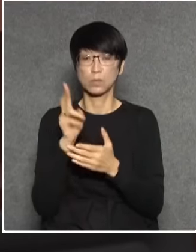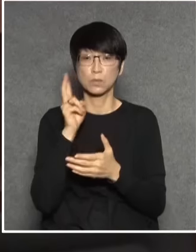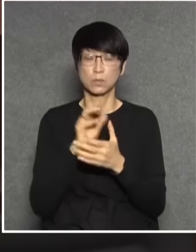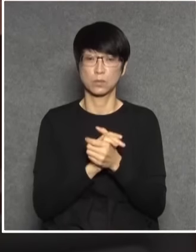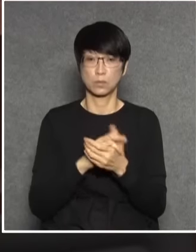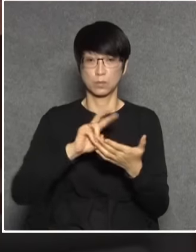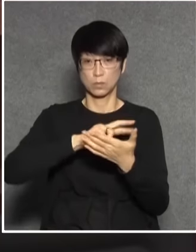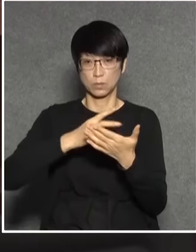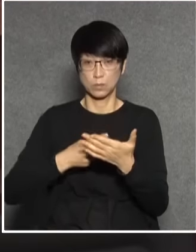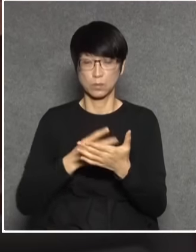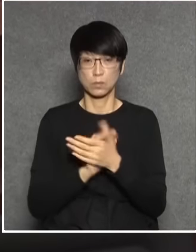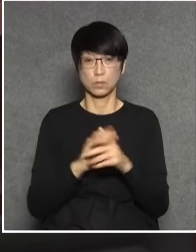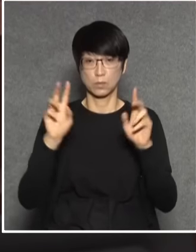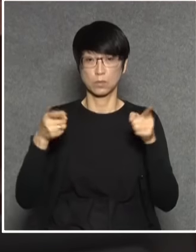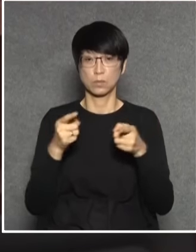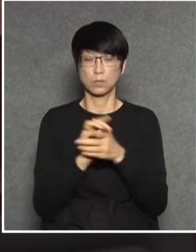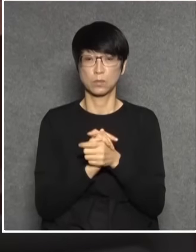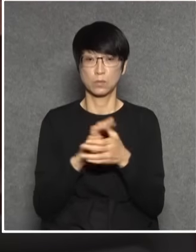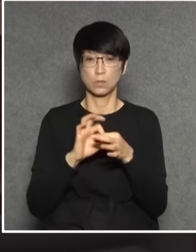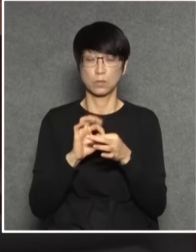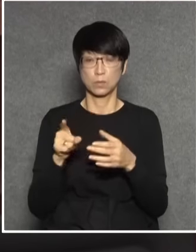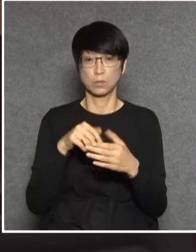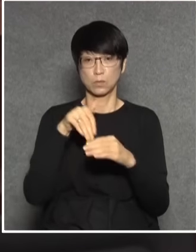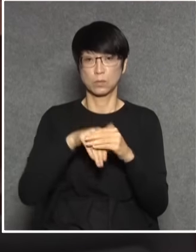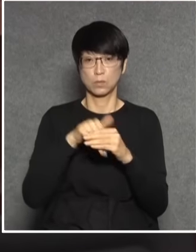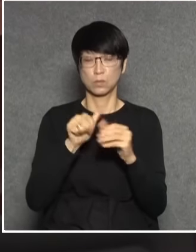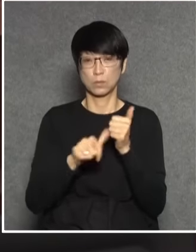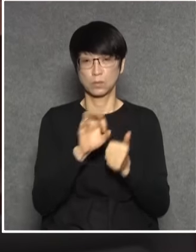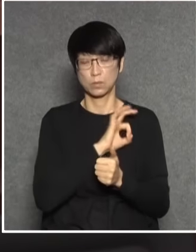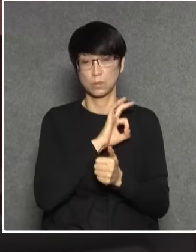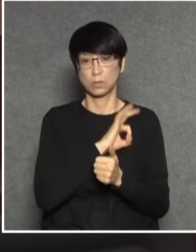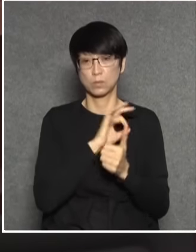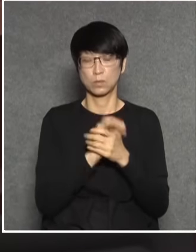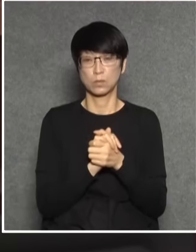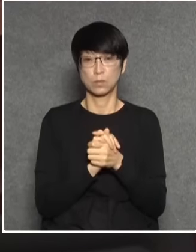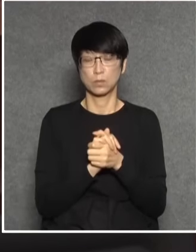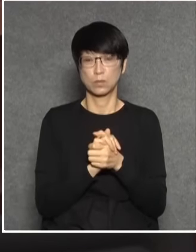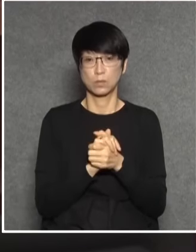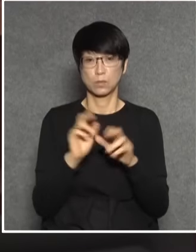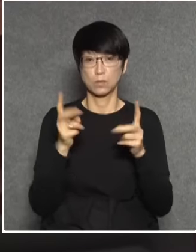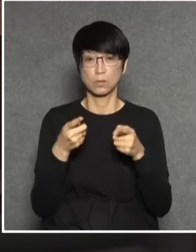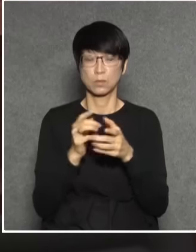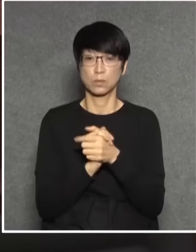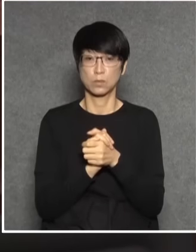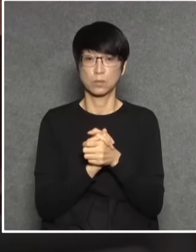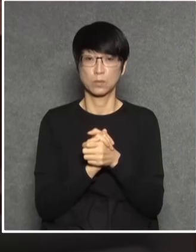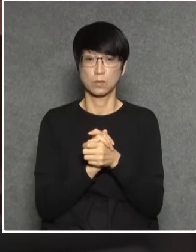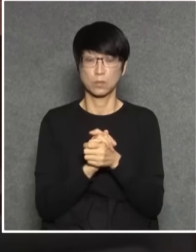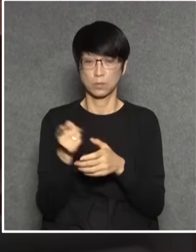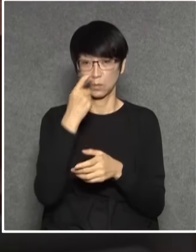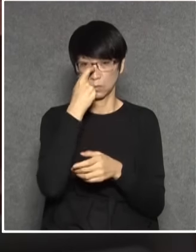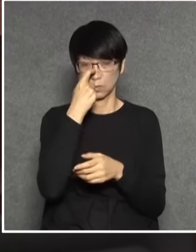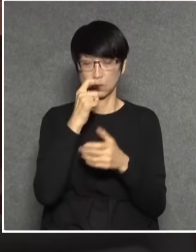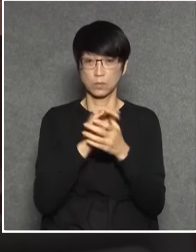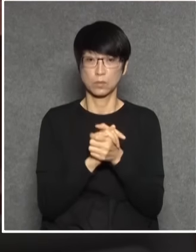正案建議的開引號就為選舉委員會的選舉而言刪引號，它的英文文本